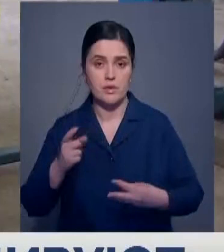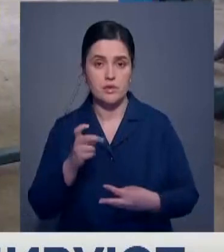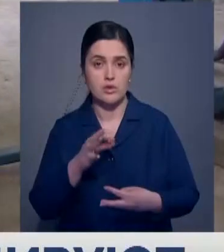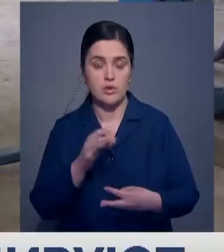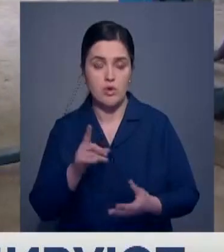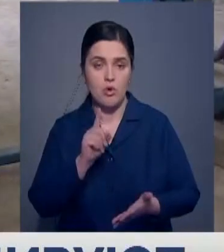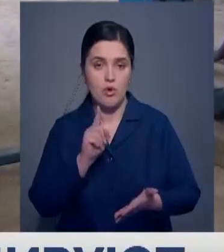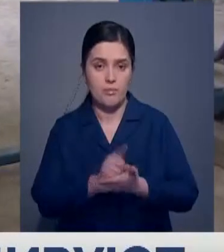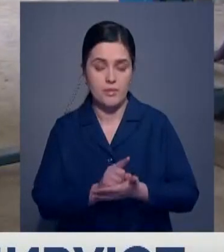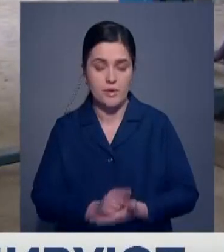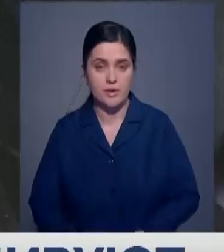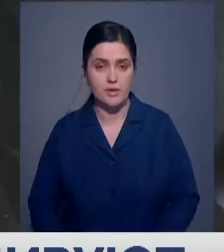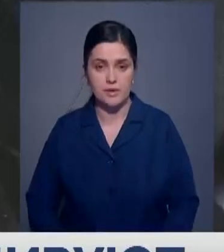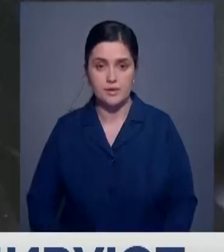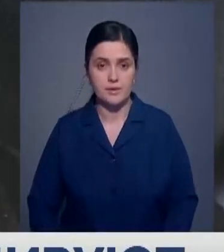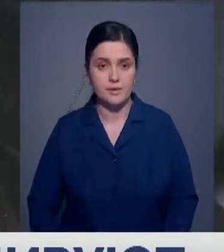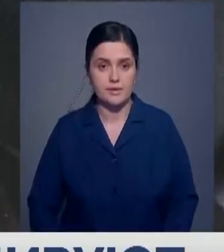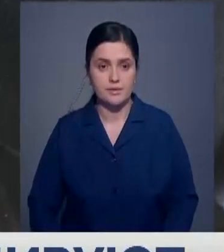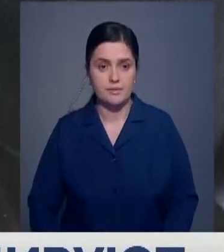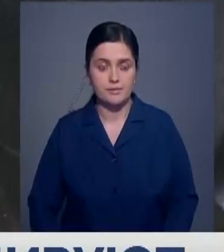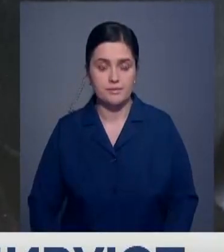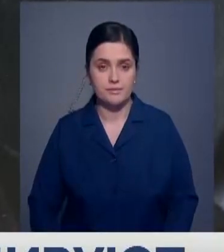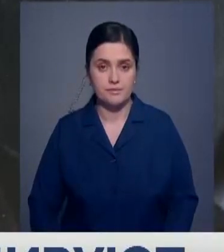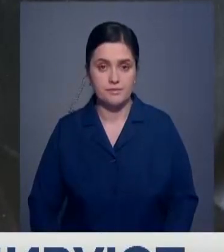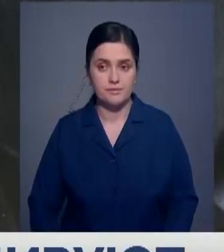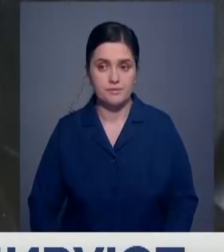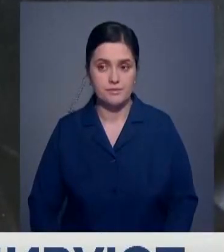принимают душ с раствором хлора.